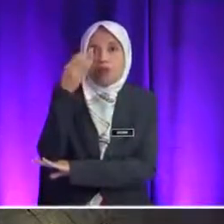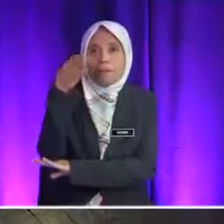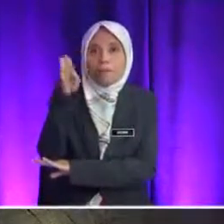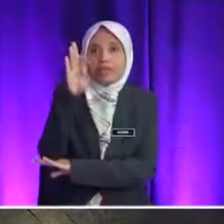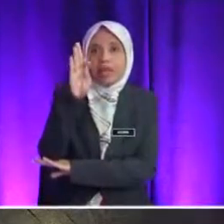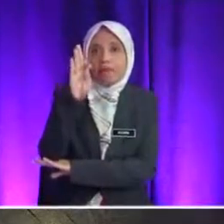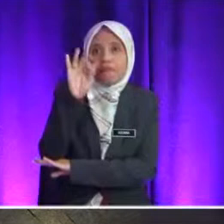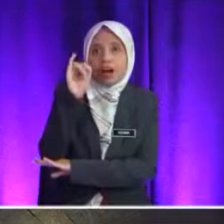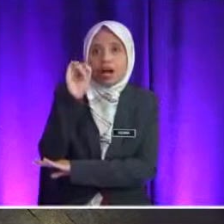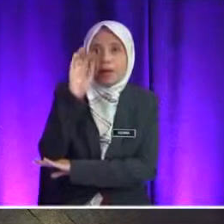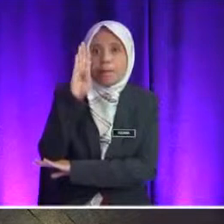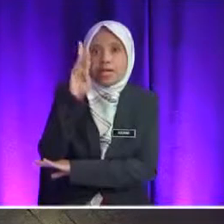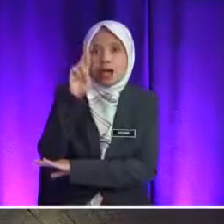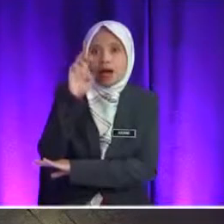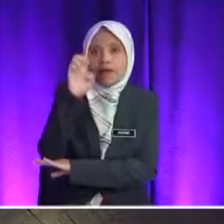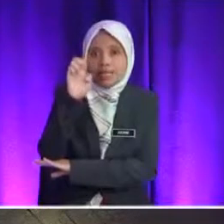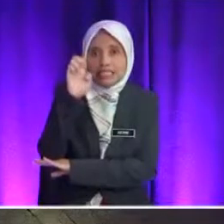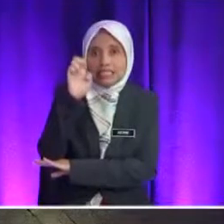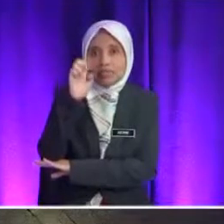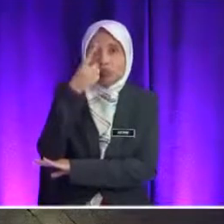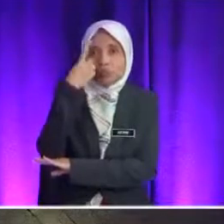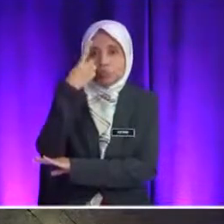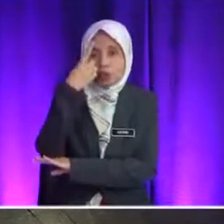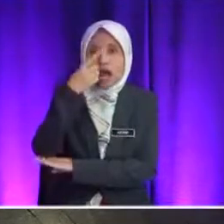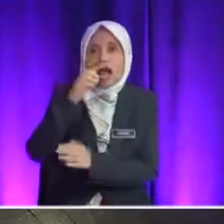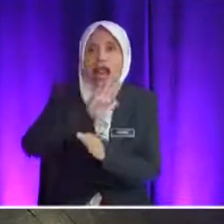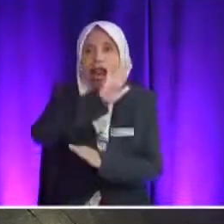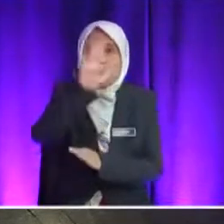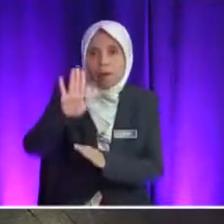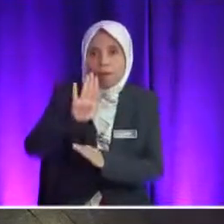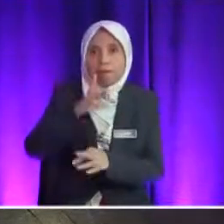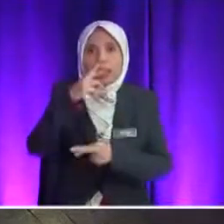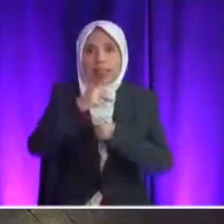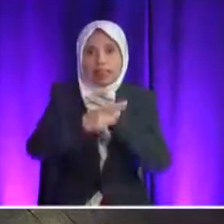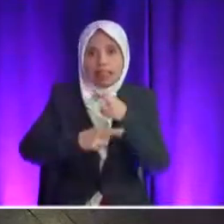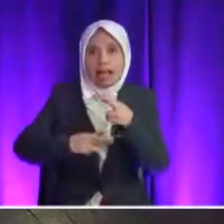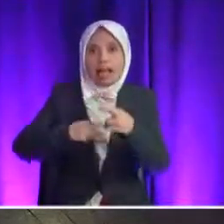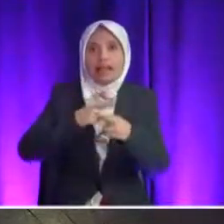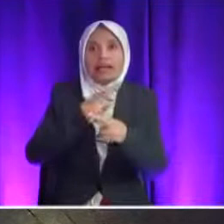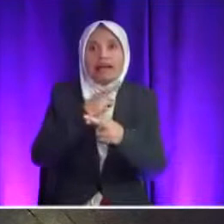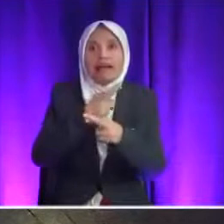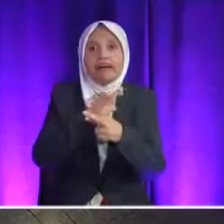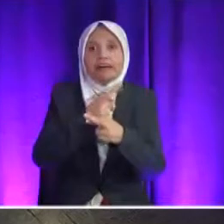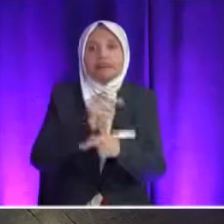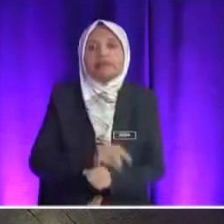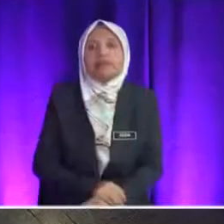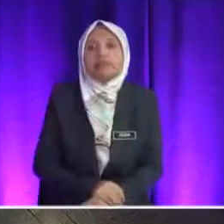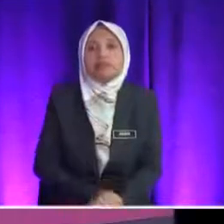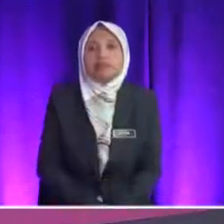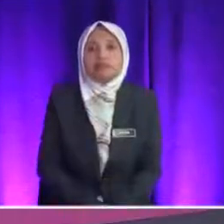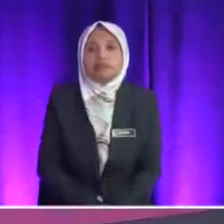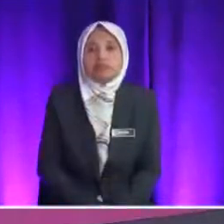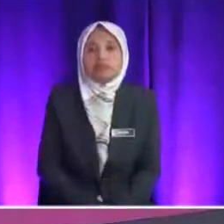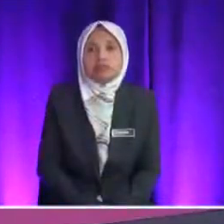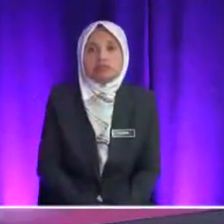kering engke mudahan celah-celah atas batu itu akan guna jari itu byuha di celah-celah Nikita kena